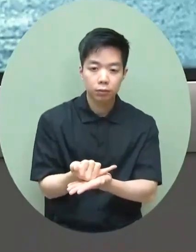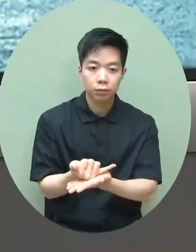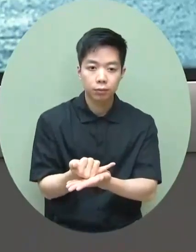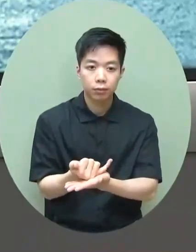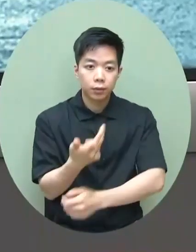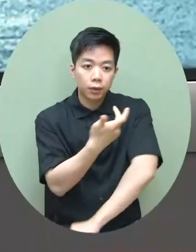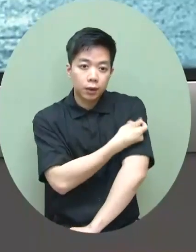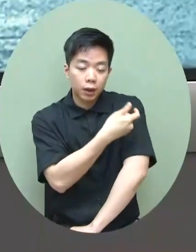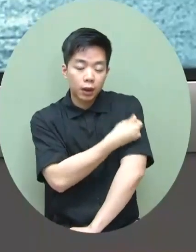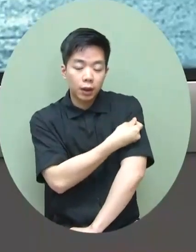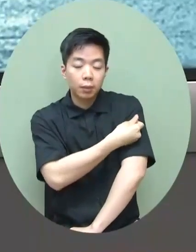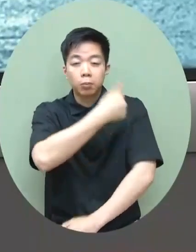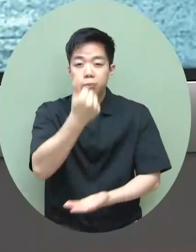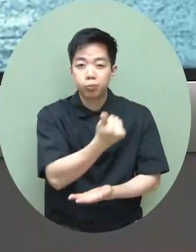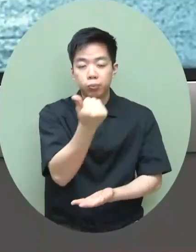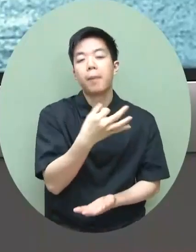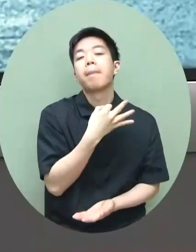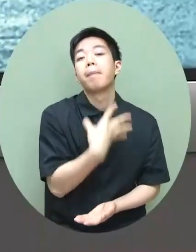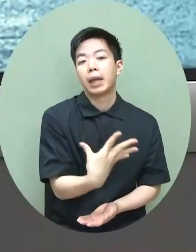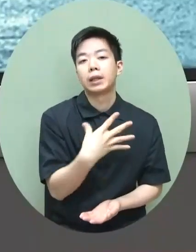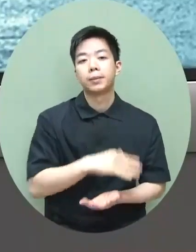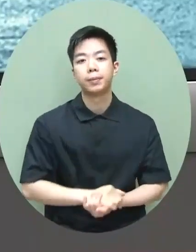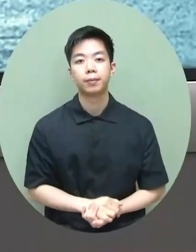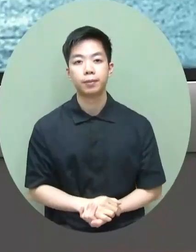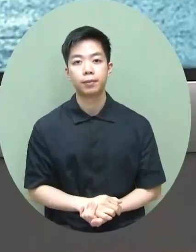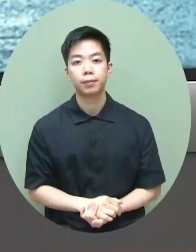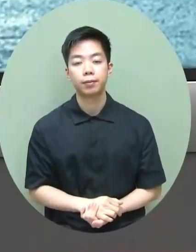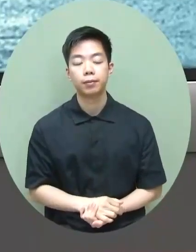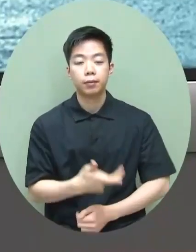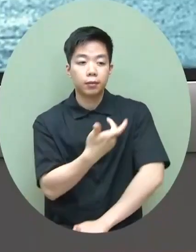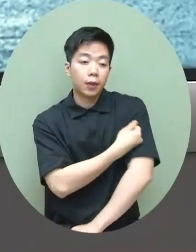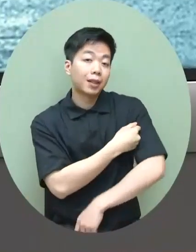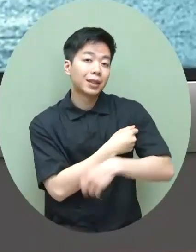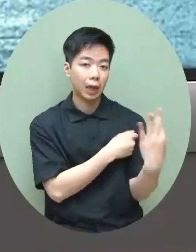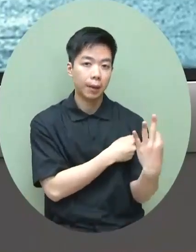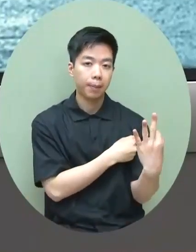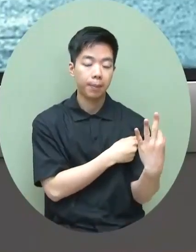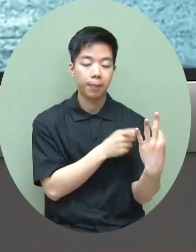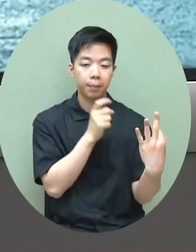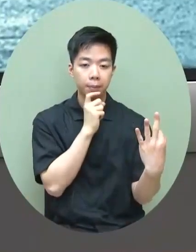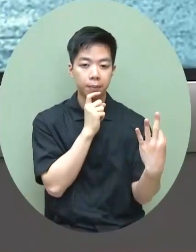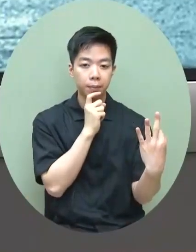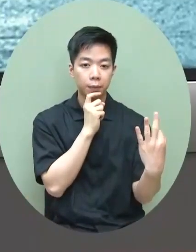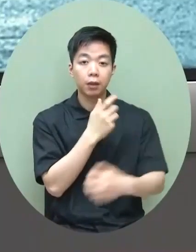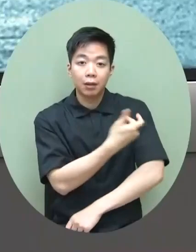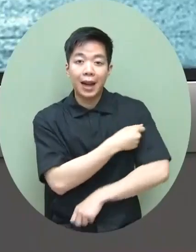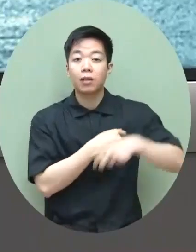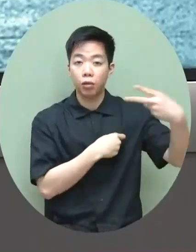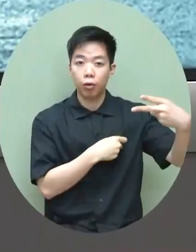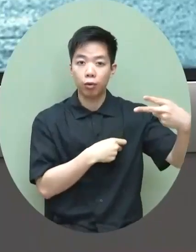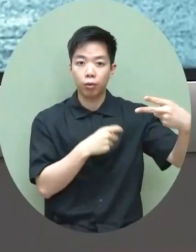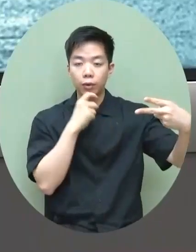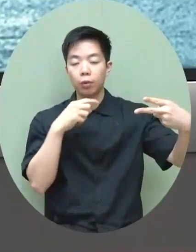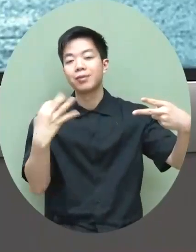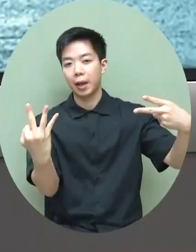冠疫苗注射的，打了3針的就有打了2針的就有3位。在